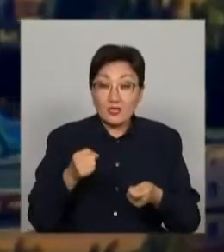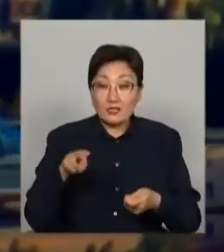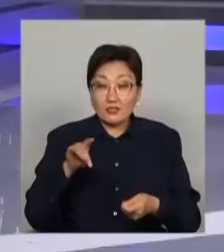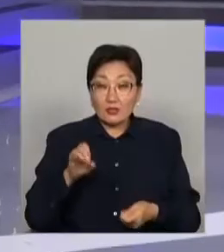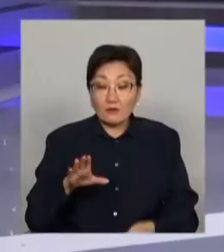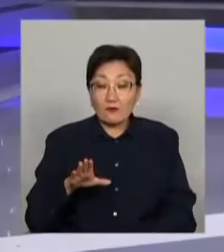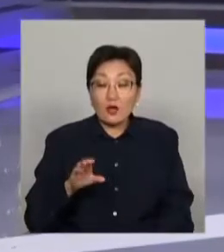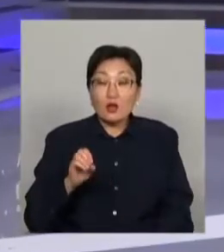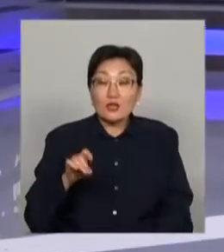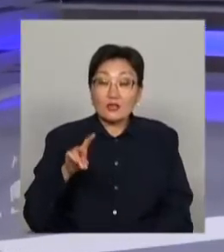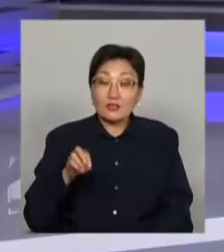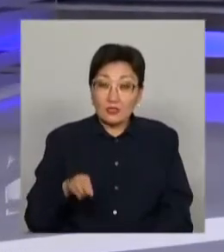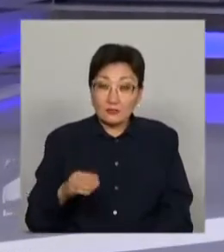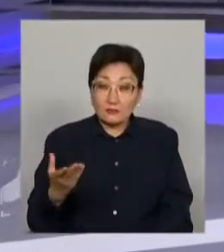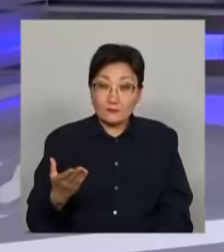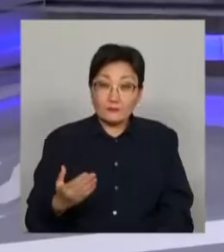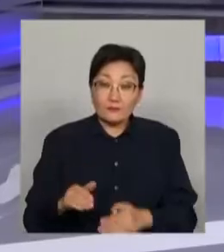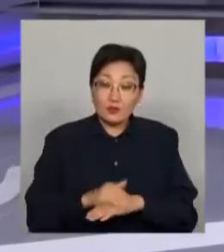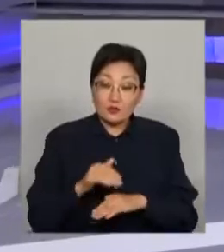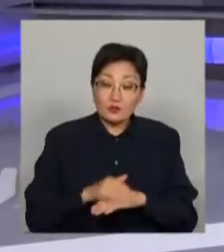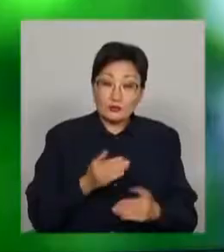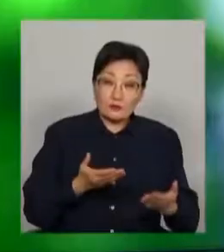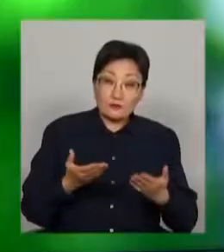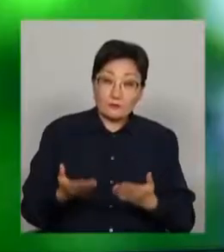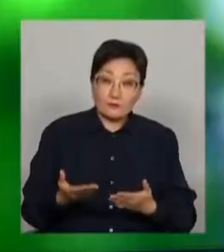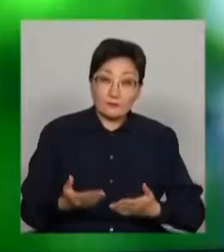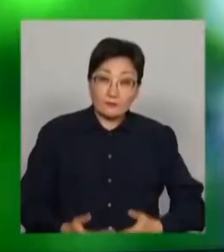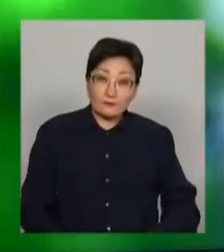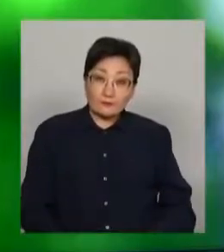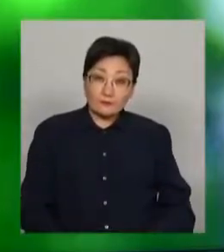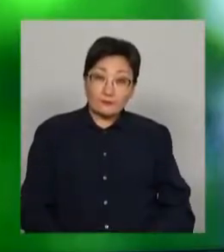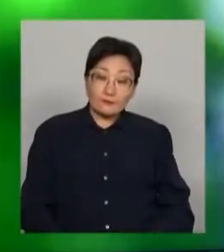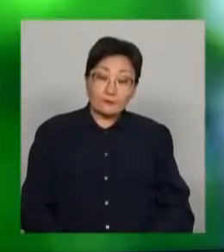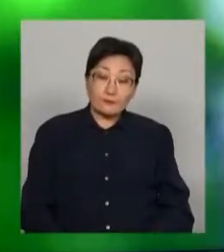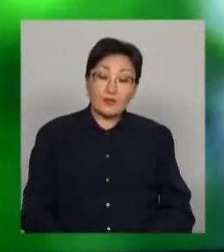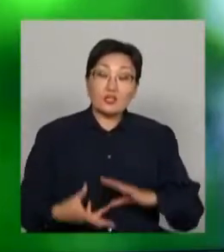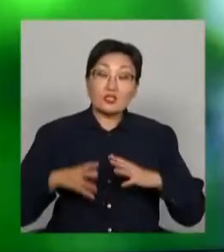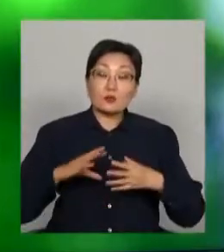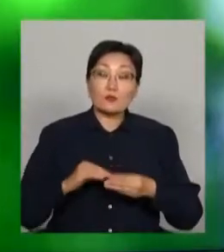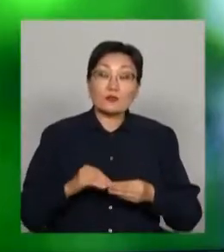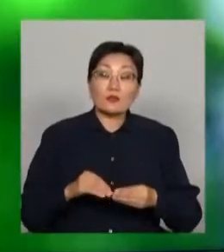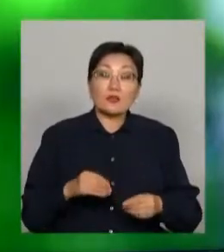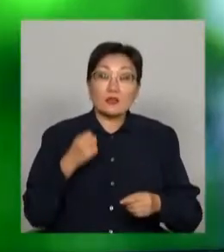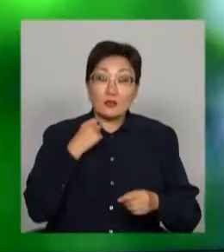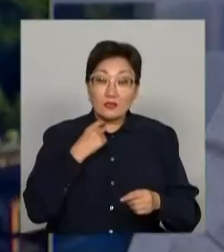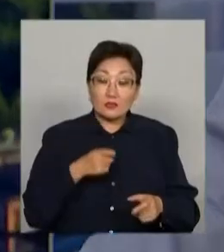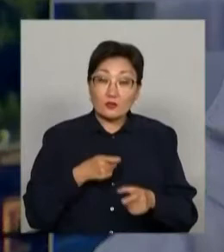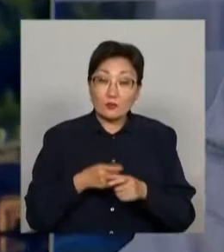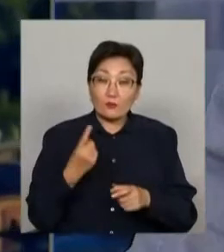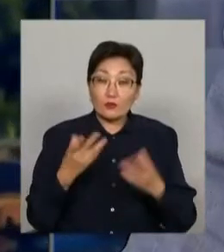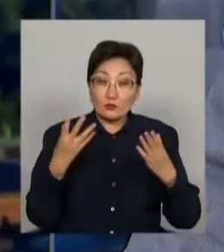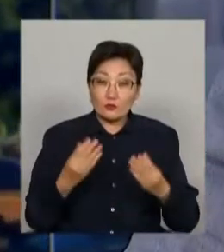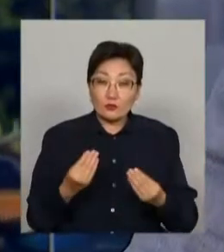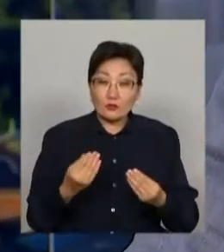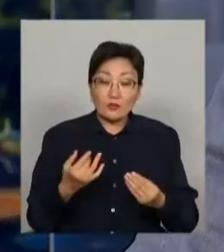Ернат Майлыбекұлы студиямызға келіп отыр. Хош келдіңіз. Хош келдік. Кеш жарық. Жалпы алкоголь өнімдерге бір күнде қанша өтініш